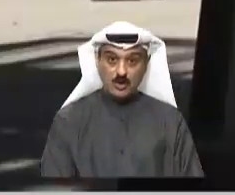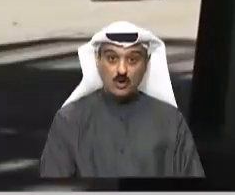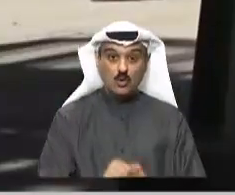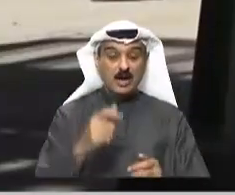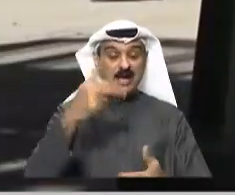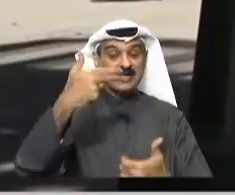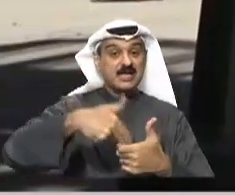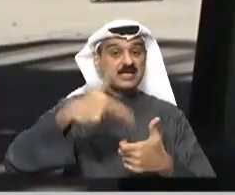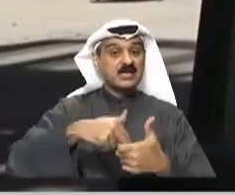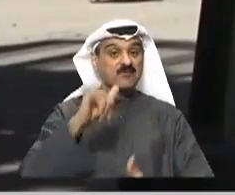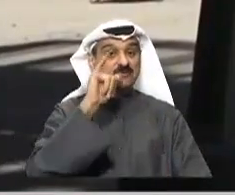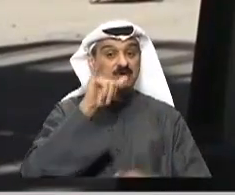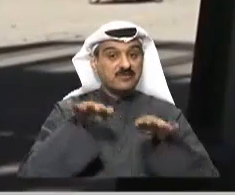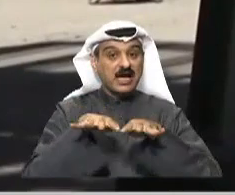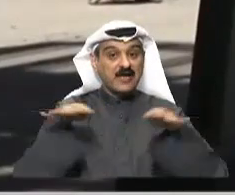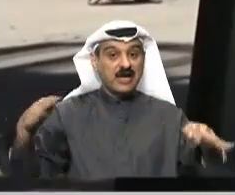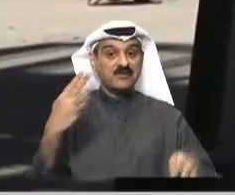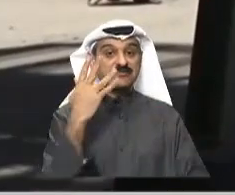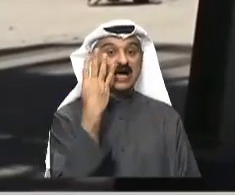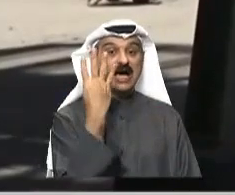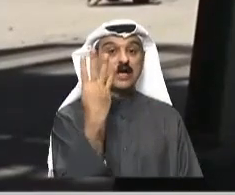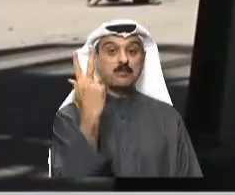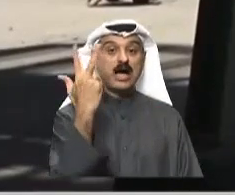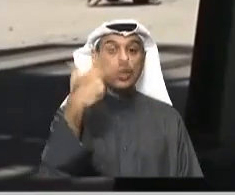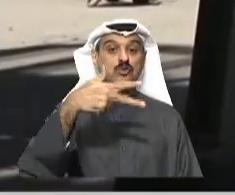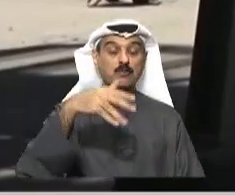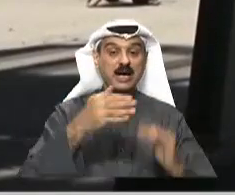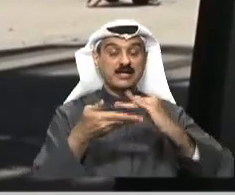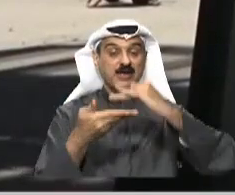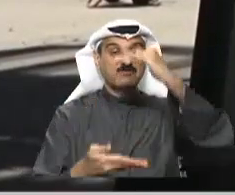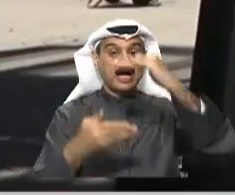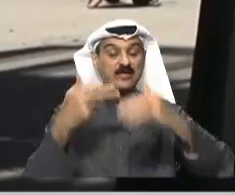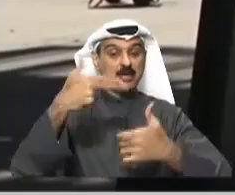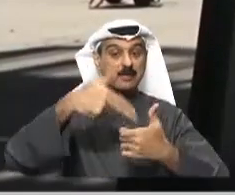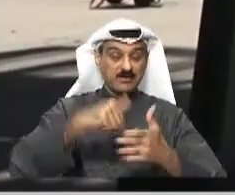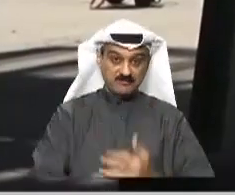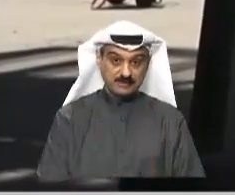مستوى $84 للبرميل، بينما تداول سعر خام